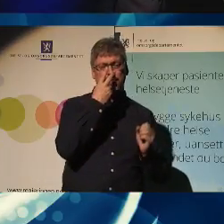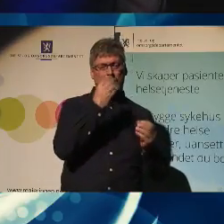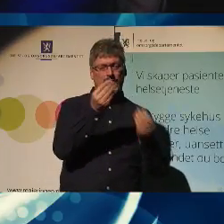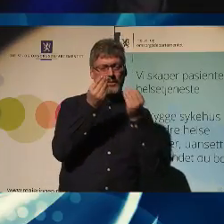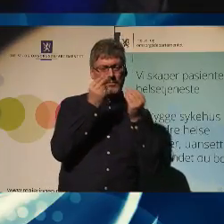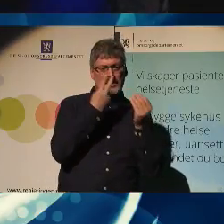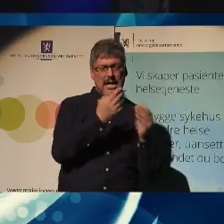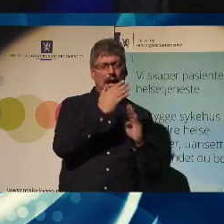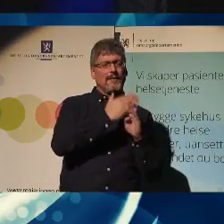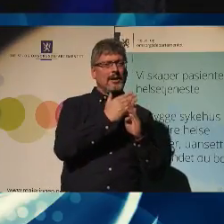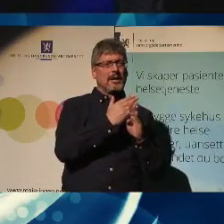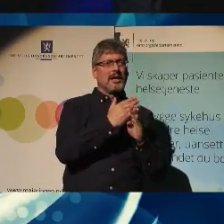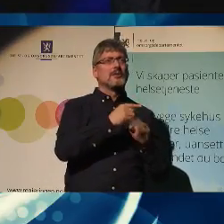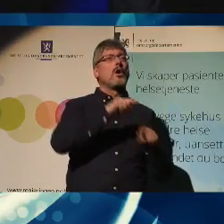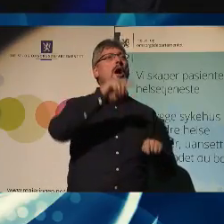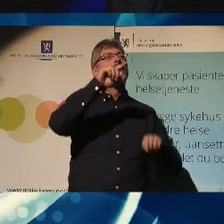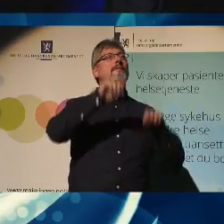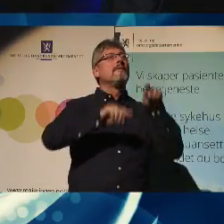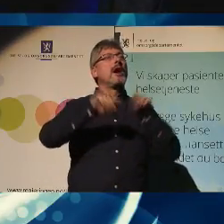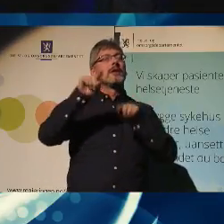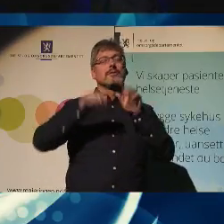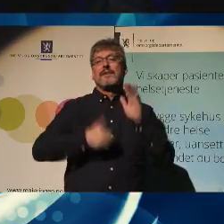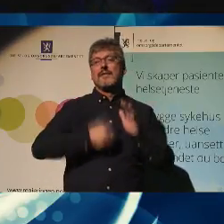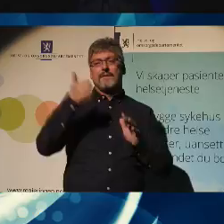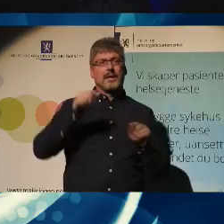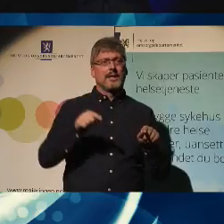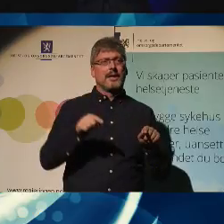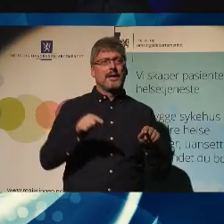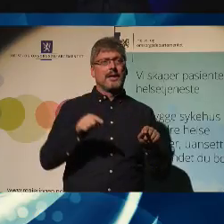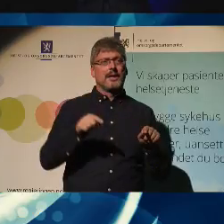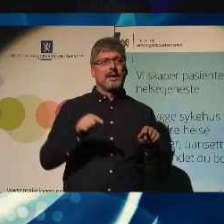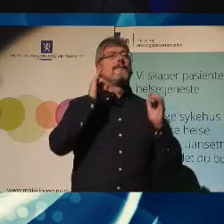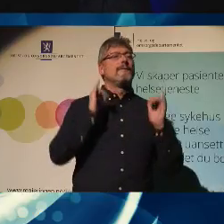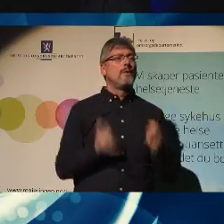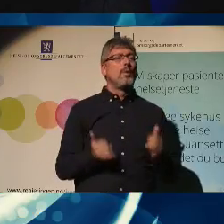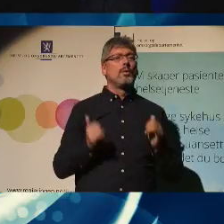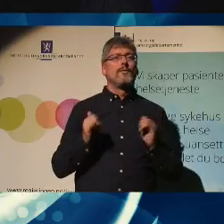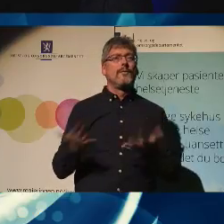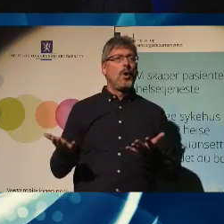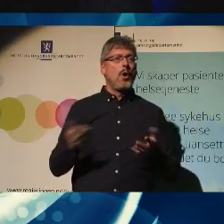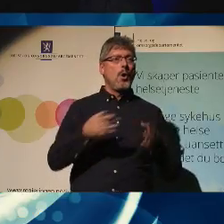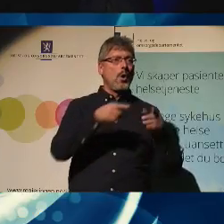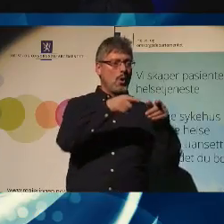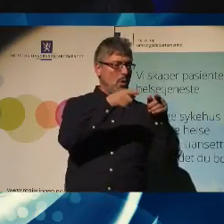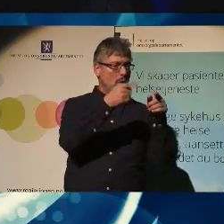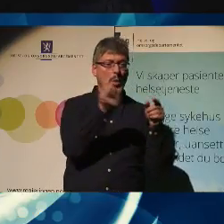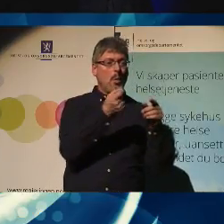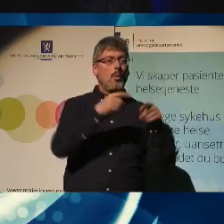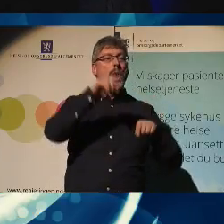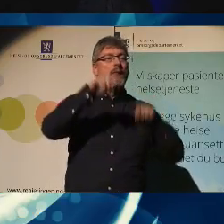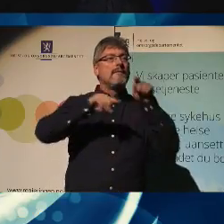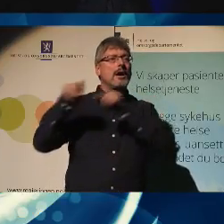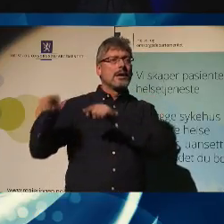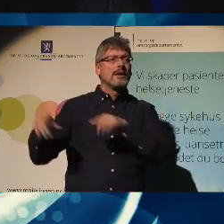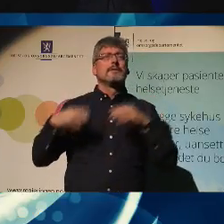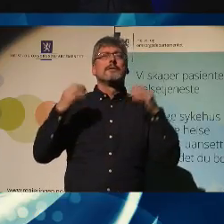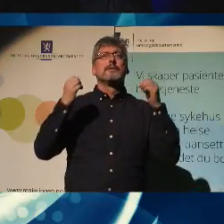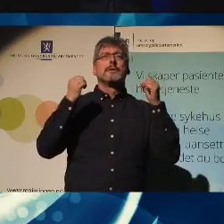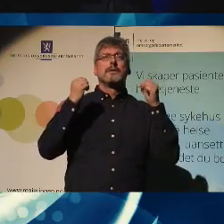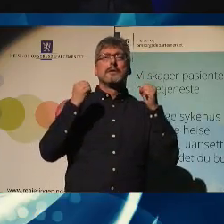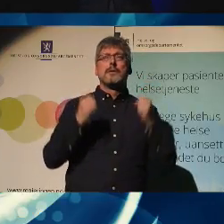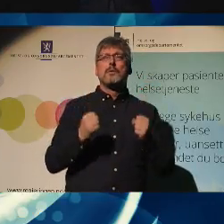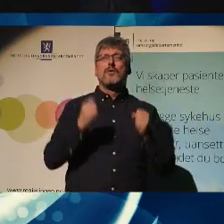jo variasjon stå helt sentralt. Og det å forstå hvorfor ting varierer, det må vi bruke. Vi